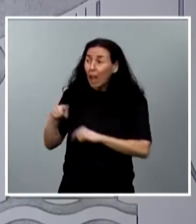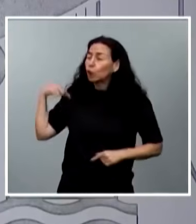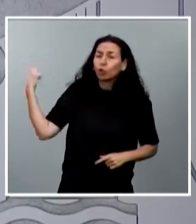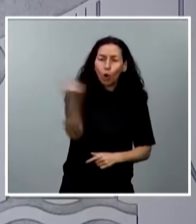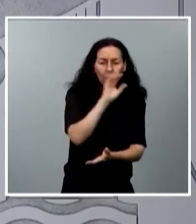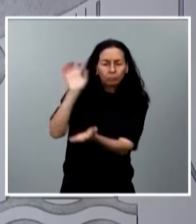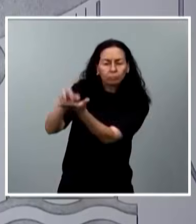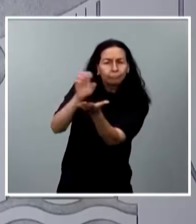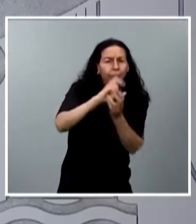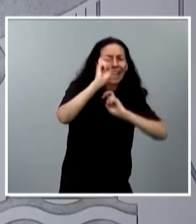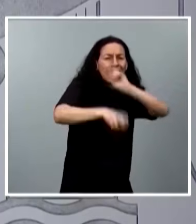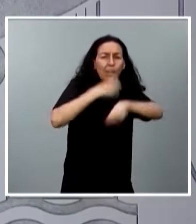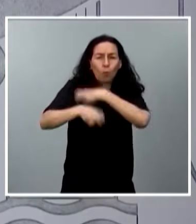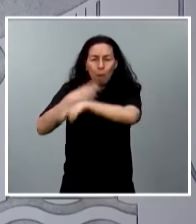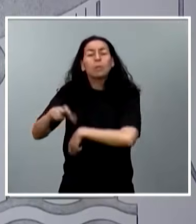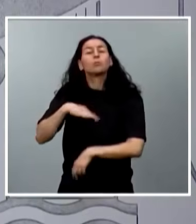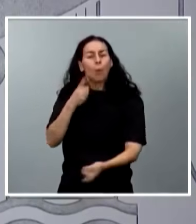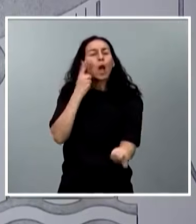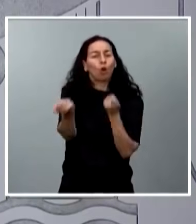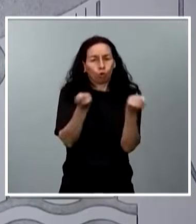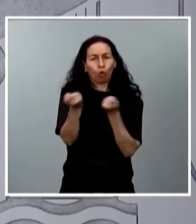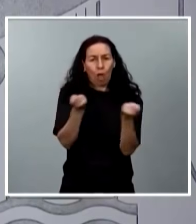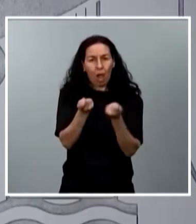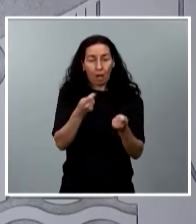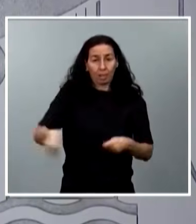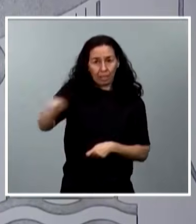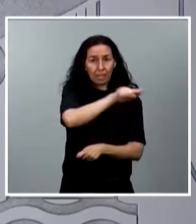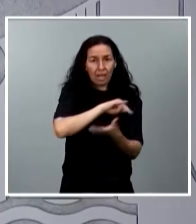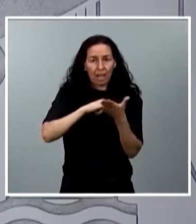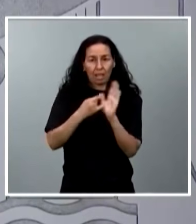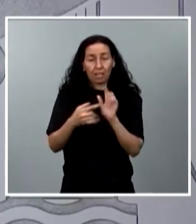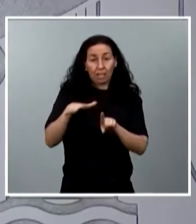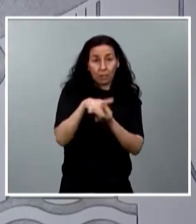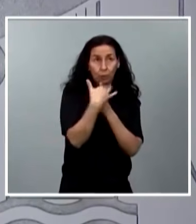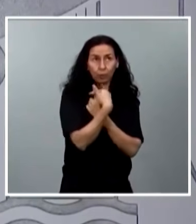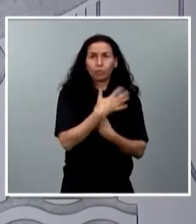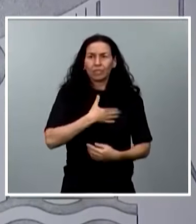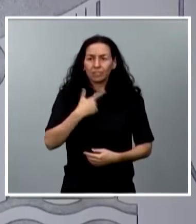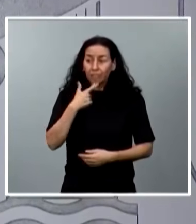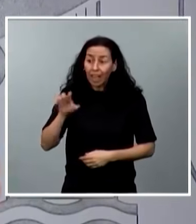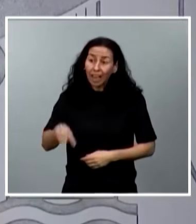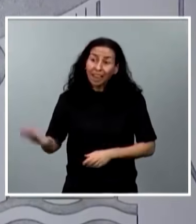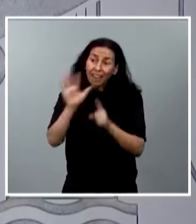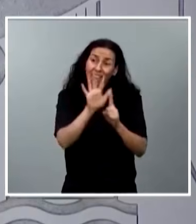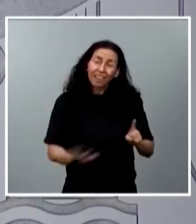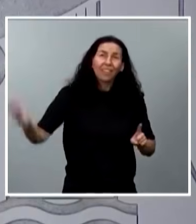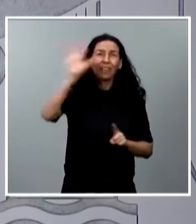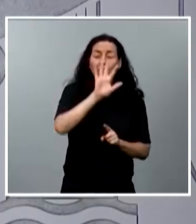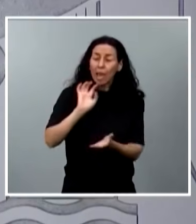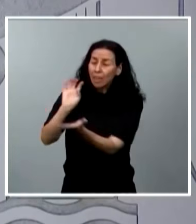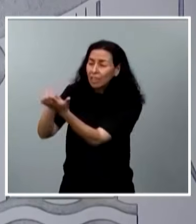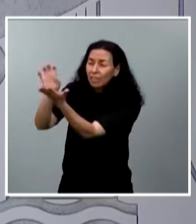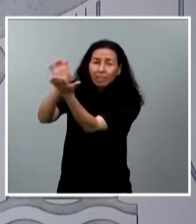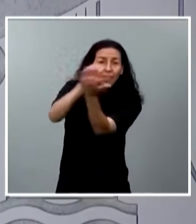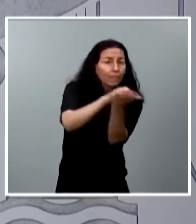নবায়নযোগ্য জ্বালানির বিদ্যুৎ কেন্দ্রগুলো ভোল্টেজ নিয়ন্ত্রণ নিশ্চিত করতে পারলে তা শুধু স্পেনের সক্ষমতাই বাড়াবে না, কারণ আমরা বিদ্যুৎ